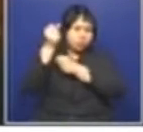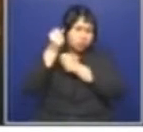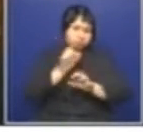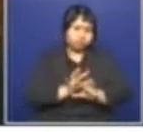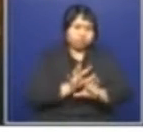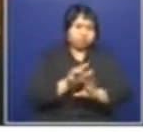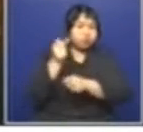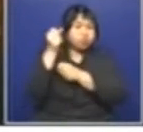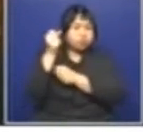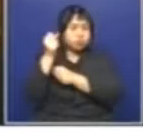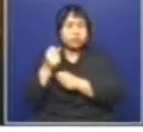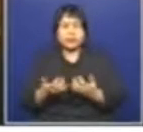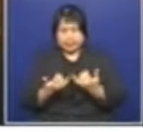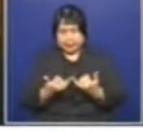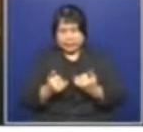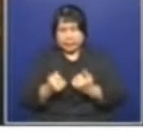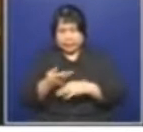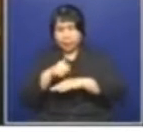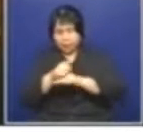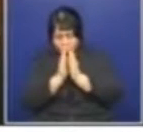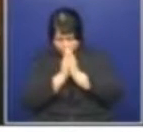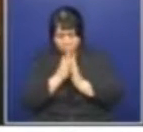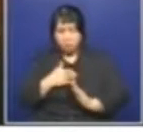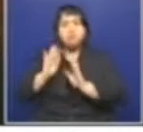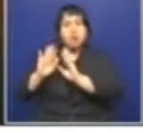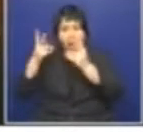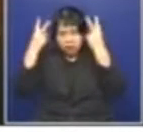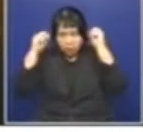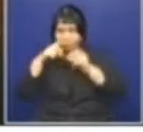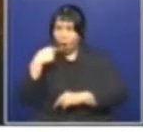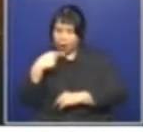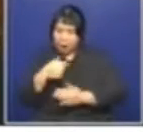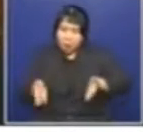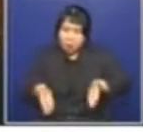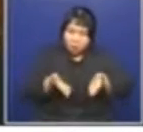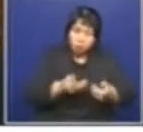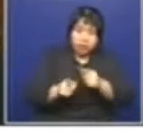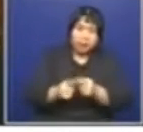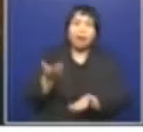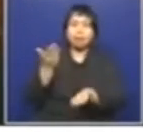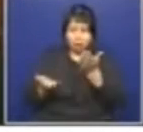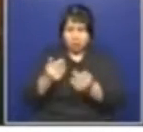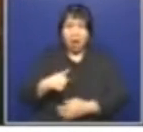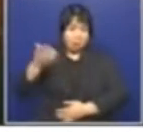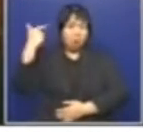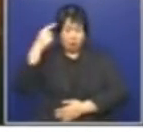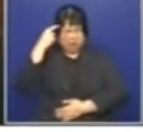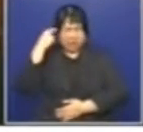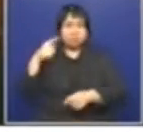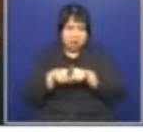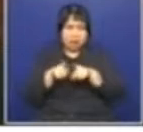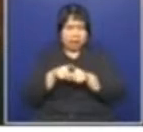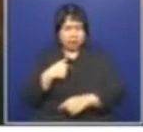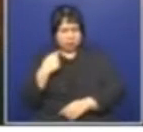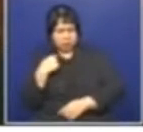านที่เคารพครับผมฝากเรียนท่านนายกนะท่านจะคิดว่าใครอยู่เบื้องหลังหรืออะไรก็แล้วแต่เดิมผมก็คิดเหมือนท่านนายกนั่นแหละผมก็ระแวงพรรคนั้นพรรค